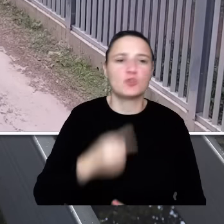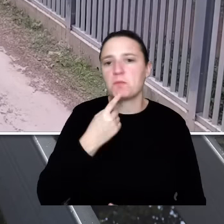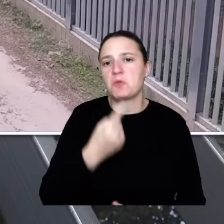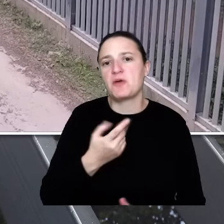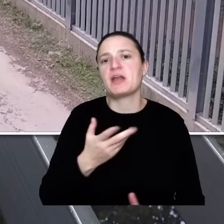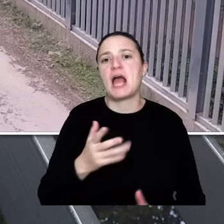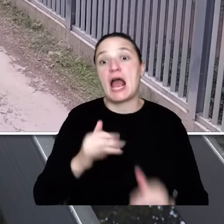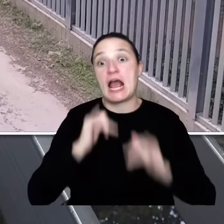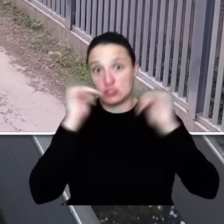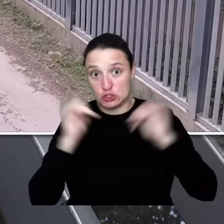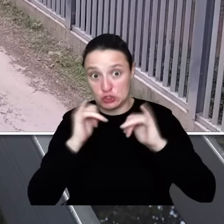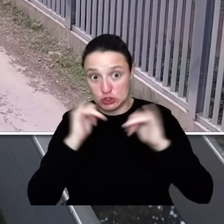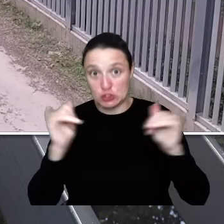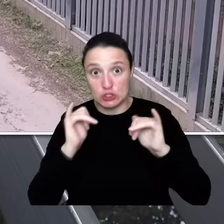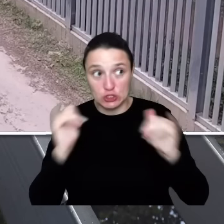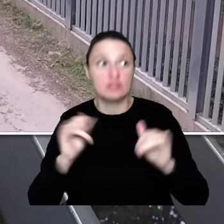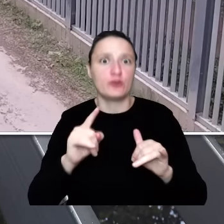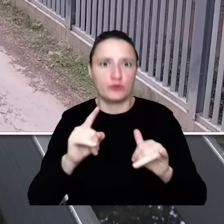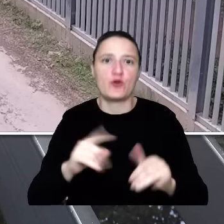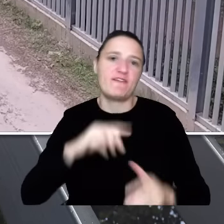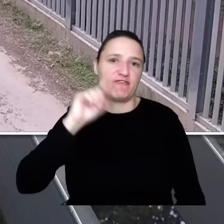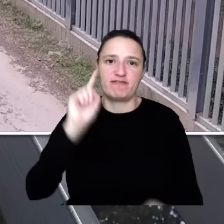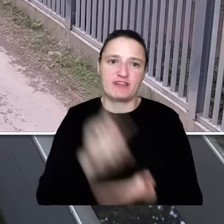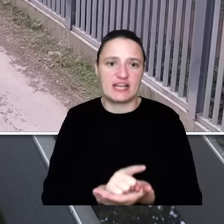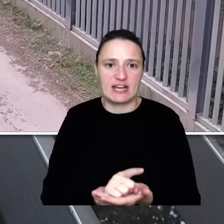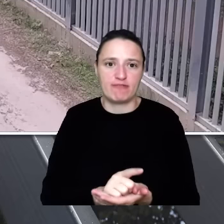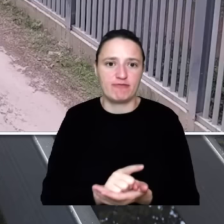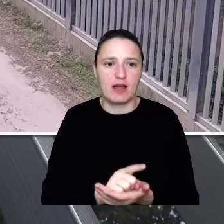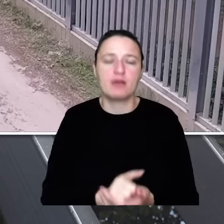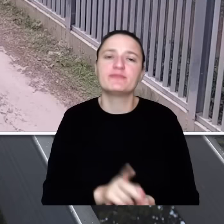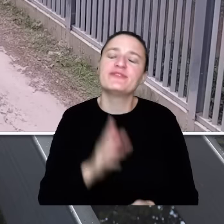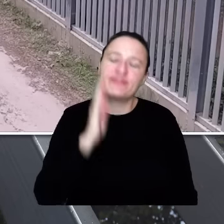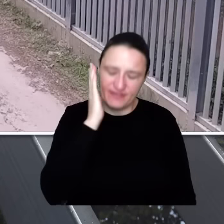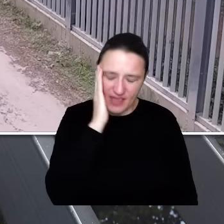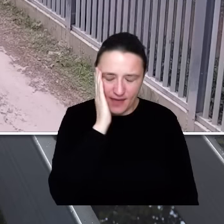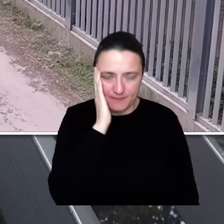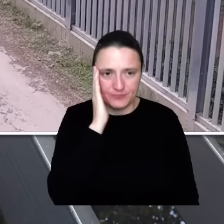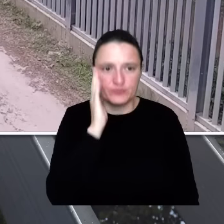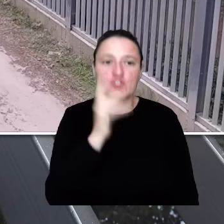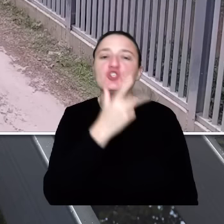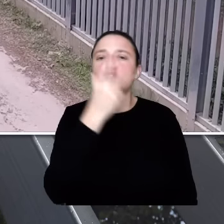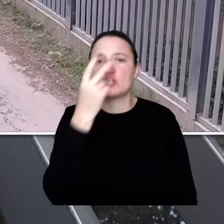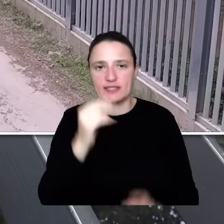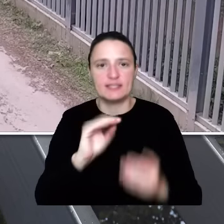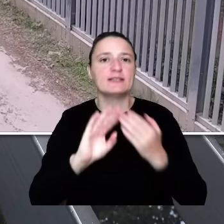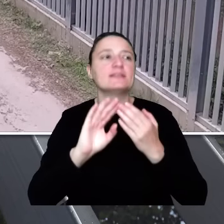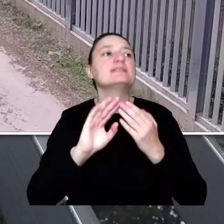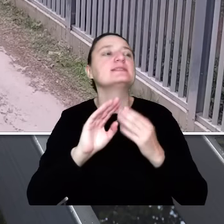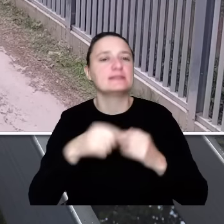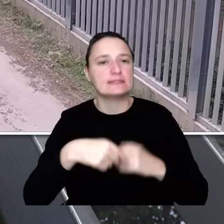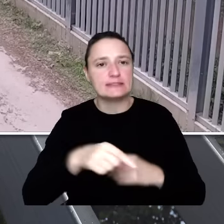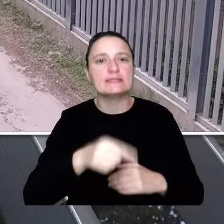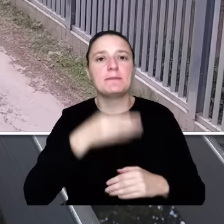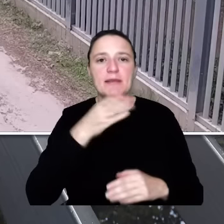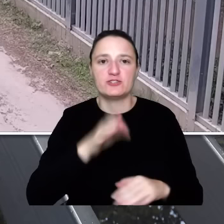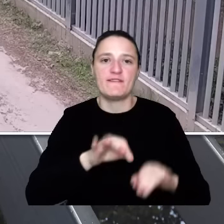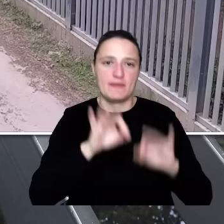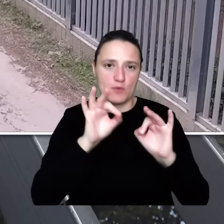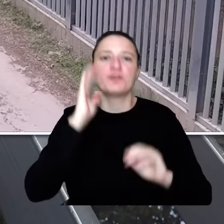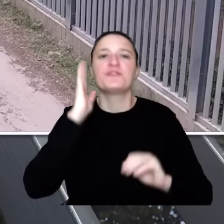ten wygrywa w przekazie wartości. Wiem, że są 3 dni do wyborów i każde